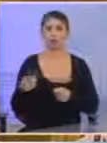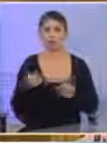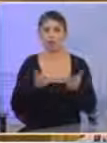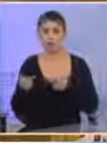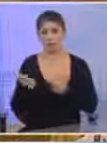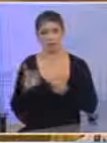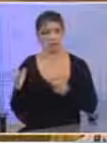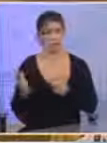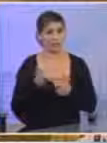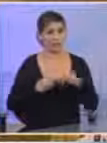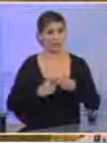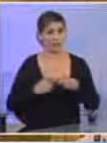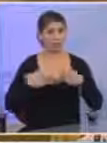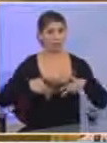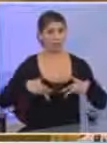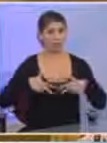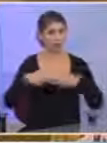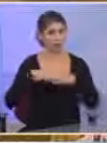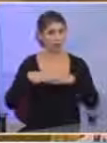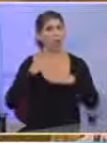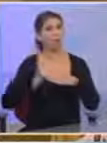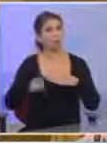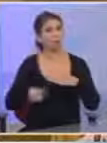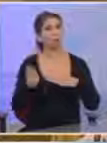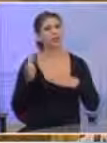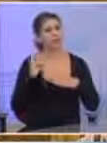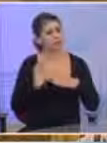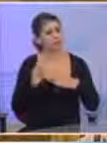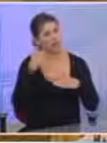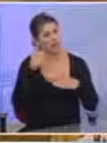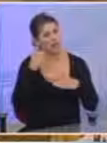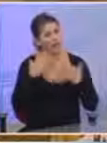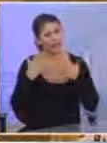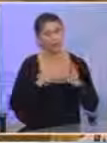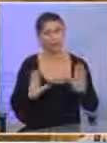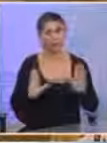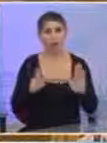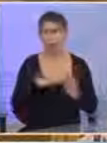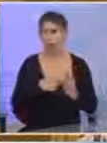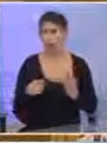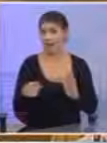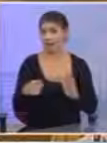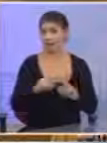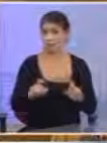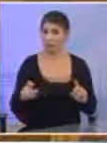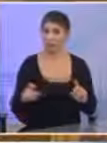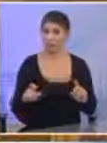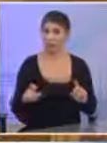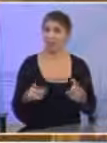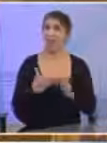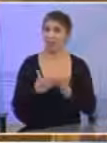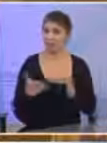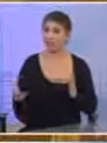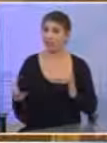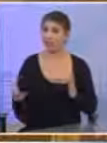Σε αυστηρό τεχνοκρατικό διαχειριστικό επίπεδο μπορεί αυτό να γίνει απολύτως κατανοητό. Αλλά αυτά είναι